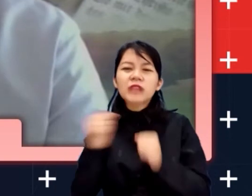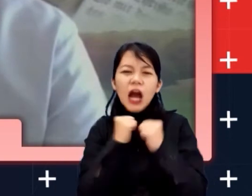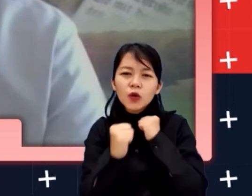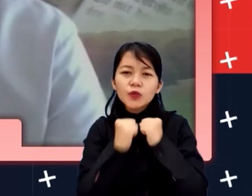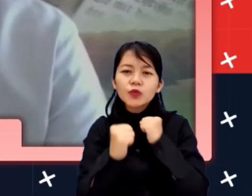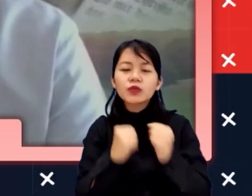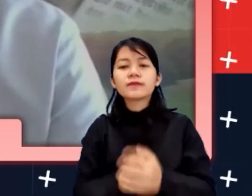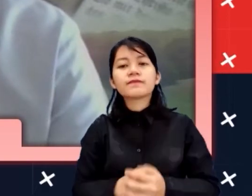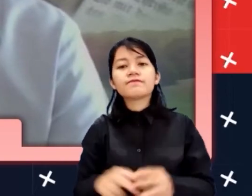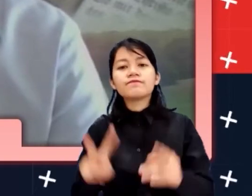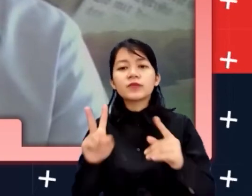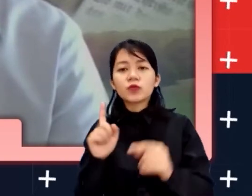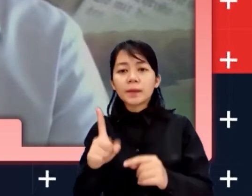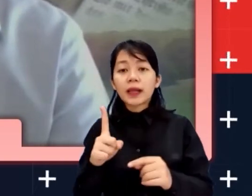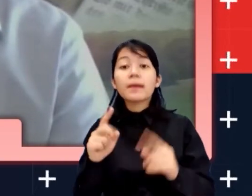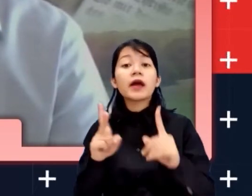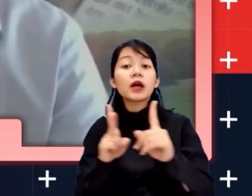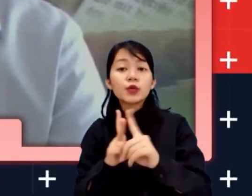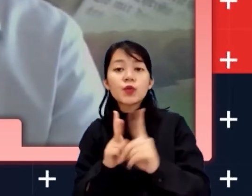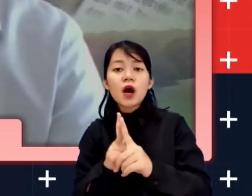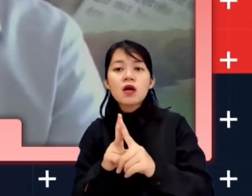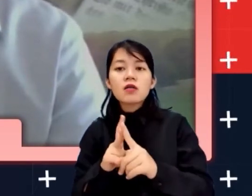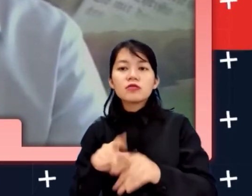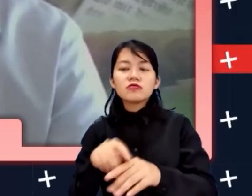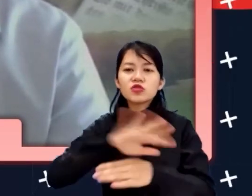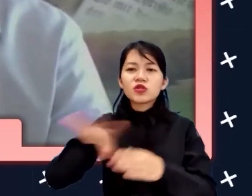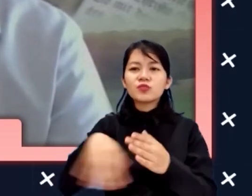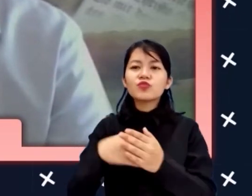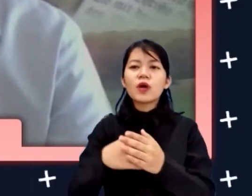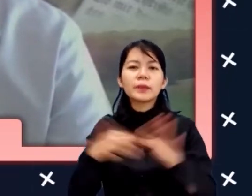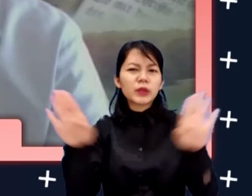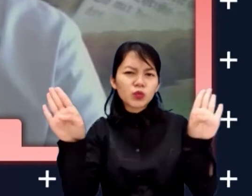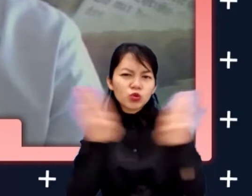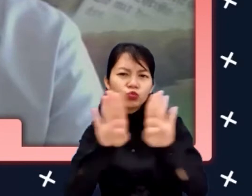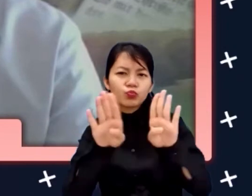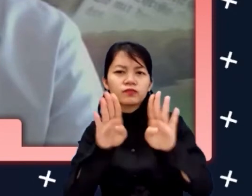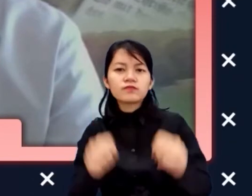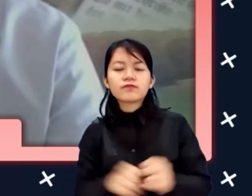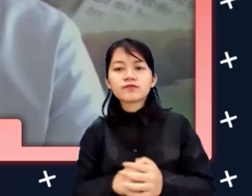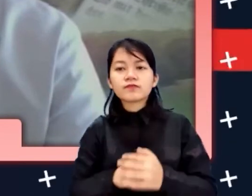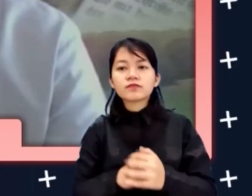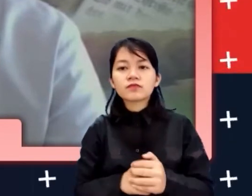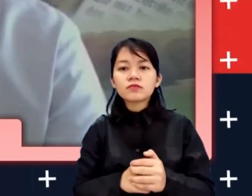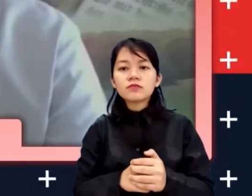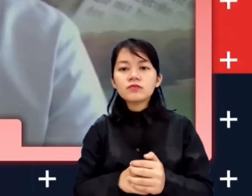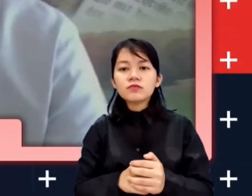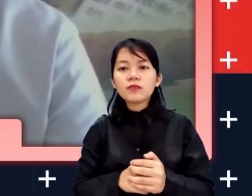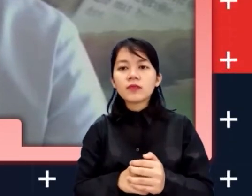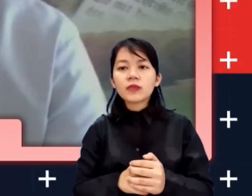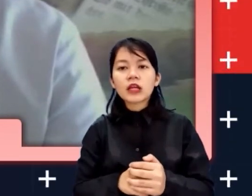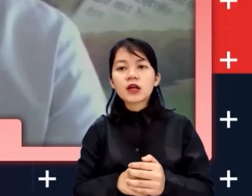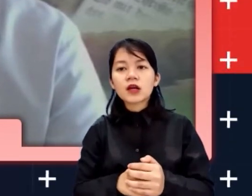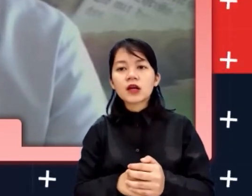pintu digembok. Jadi dari caranya mereka berkumpul, ini bukan perkumpulan